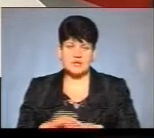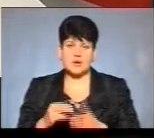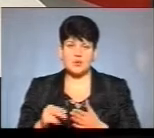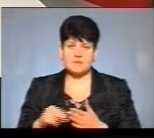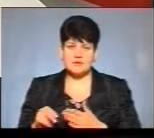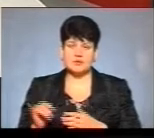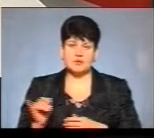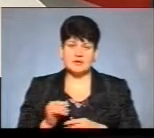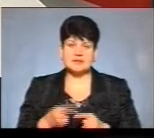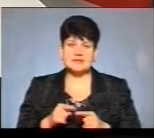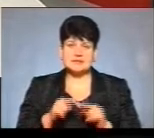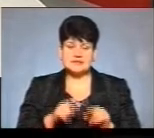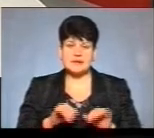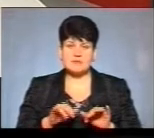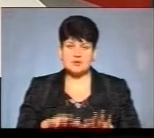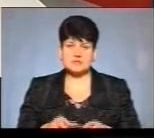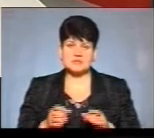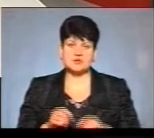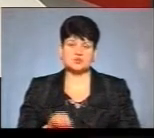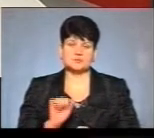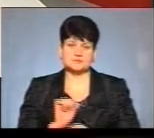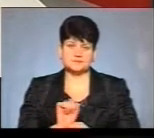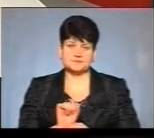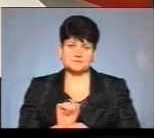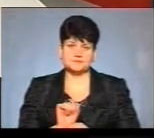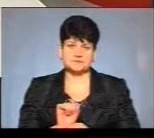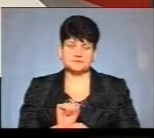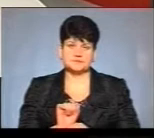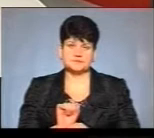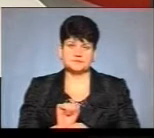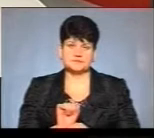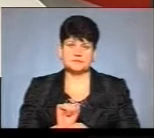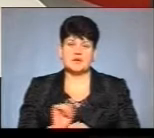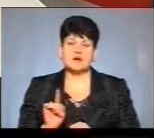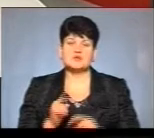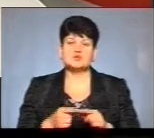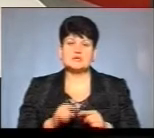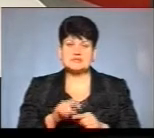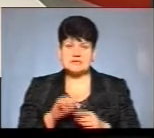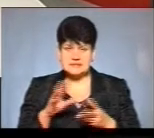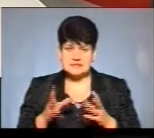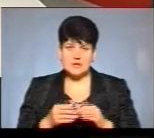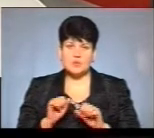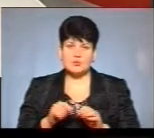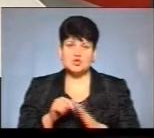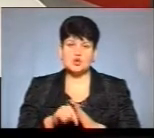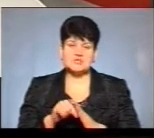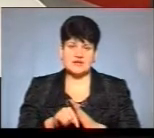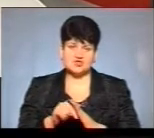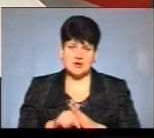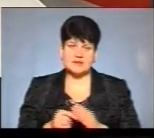закупівлю, і цей процес просто призупинився. А що це загалом може означати для